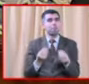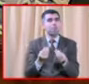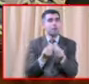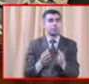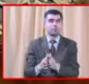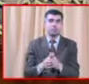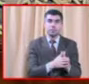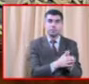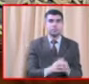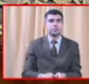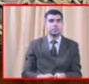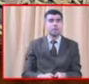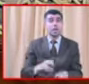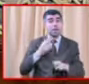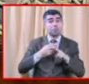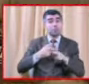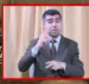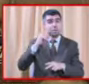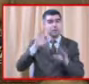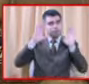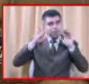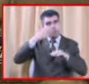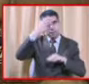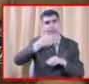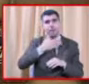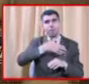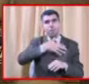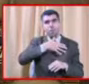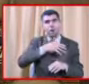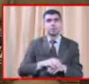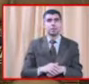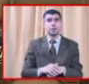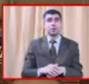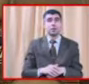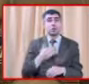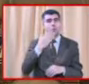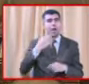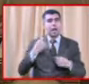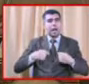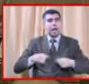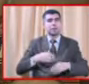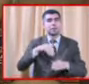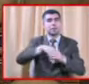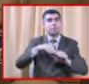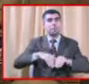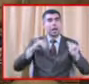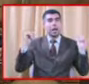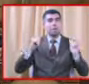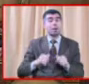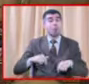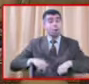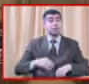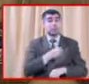تعقيب. بسم الله الرحمن الرحيم، والصلاه والسلام على مولانا رسول الله. شكرا سيد الرئيس. سيد الوزير محترم، لا احد